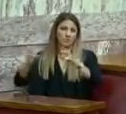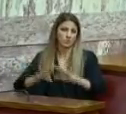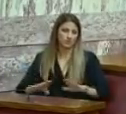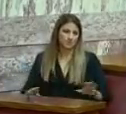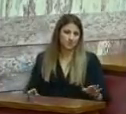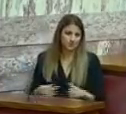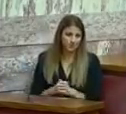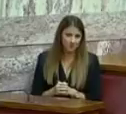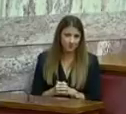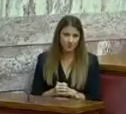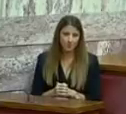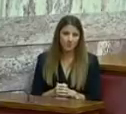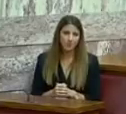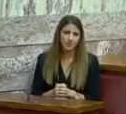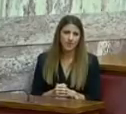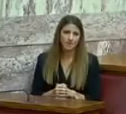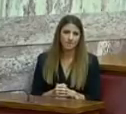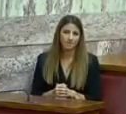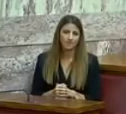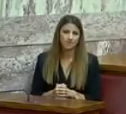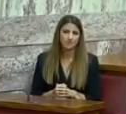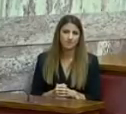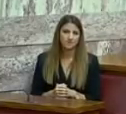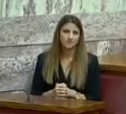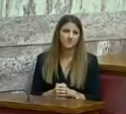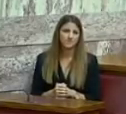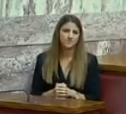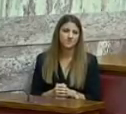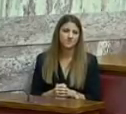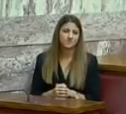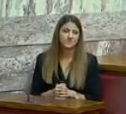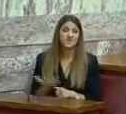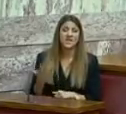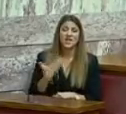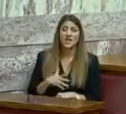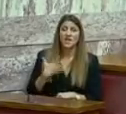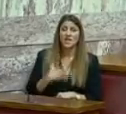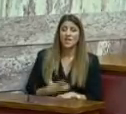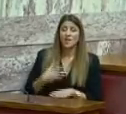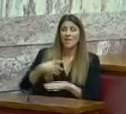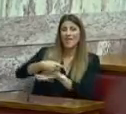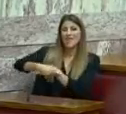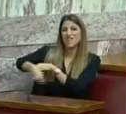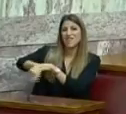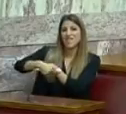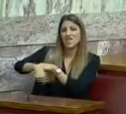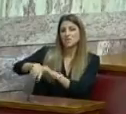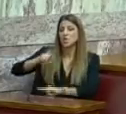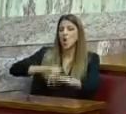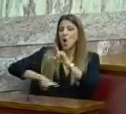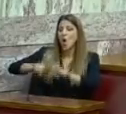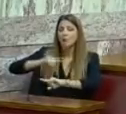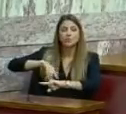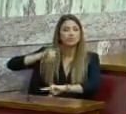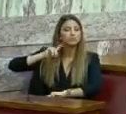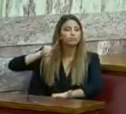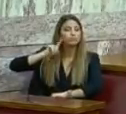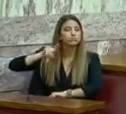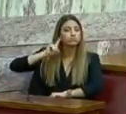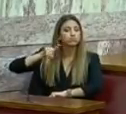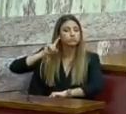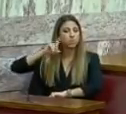και όσοι δεν μπορεί να στοιχειοθετηθεί κατηγορία, για να δικαστούν όσοι, για όσους